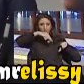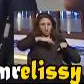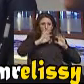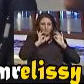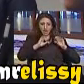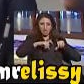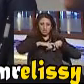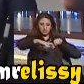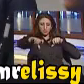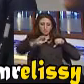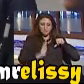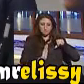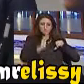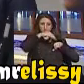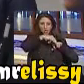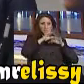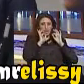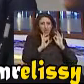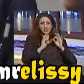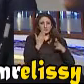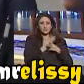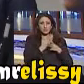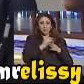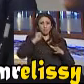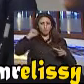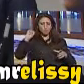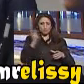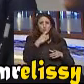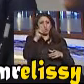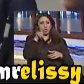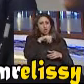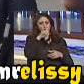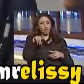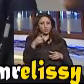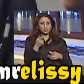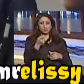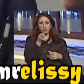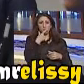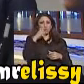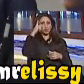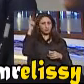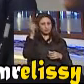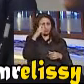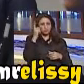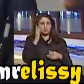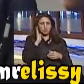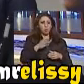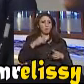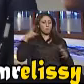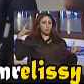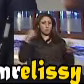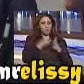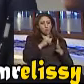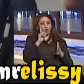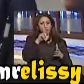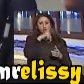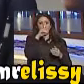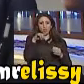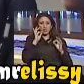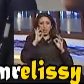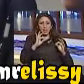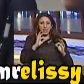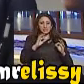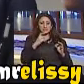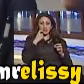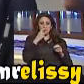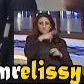سائق متهور أو مخمور أو متعاطي مخدرات إنه يقف. لازم يكون في مطبات حتى قدام